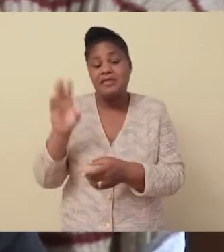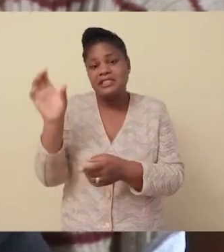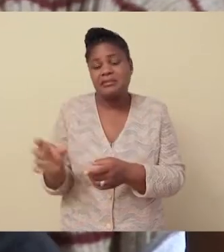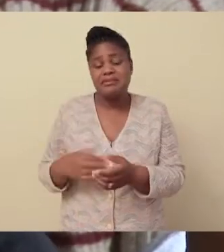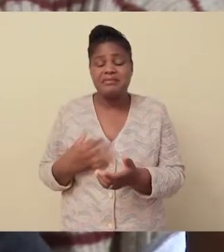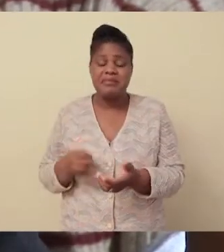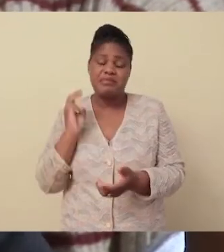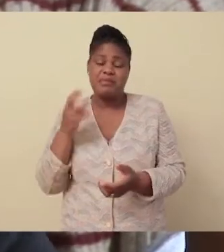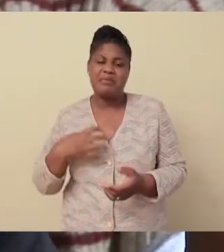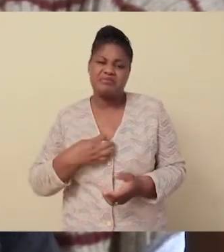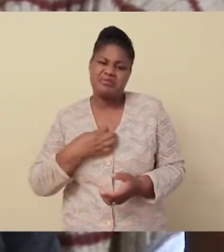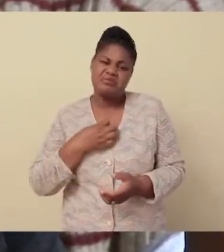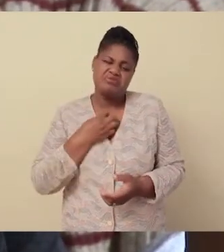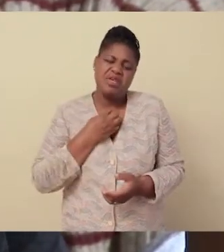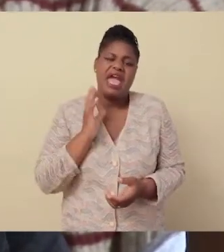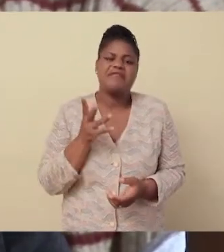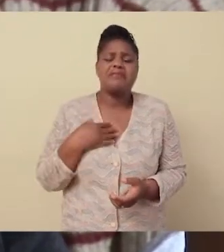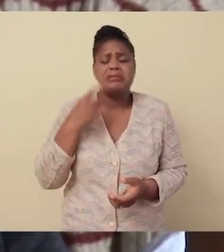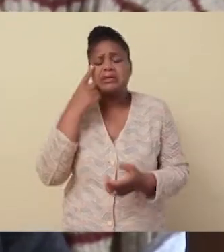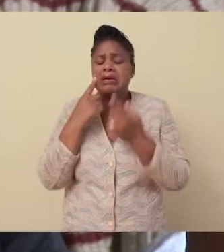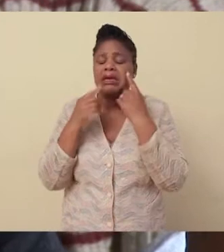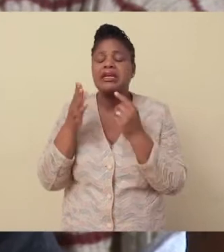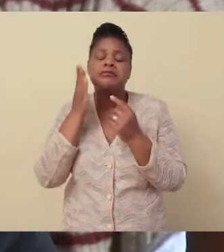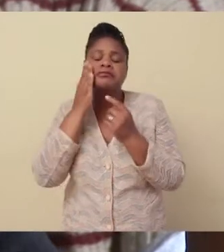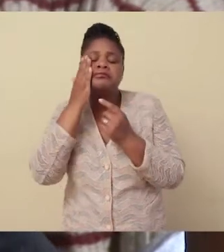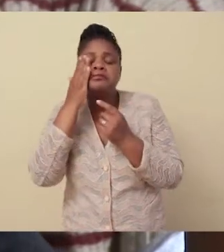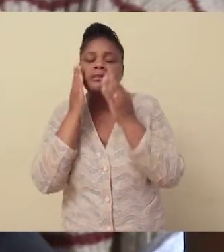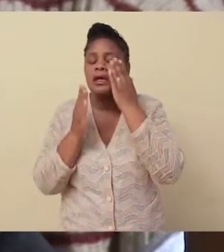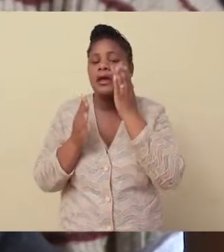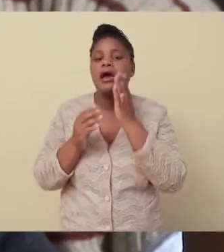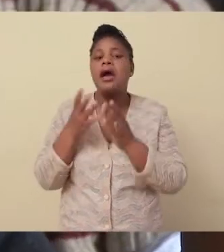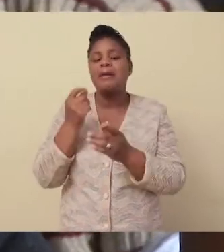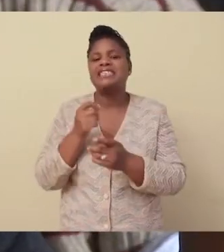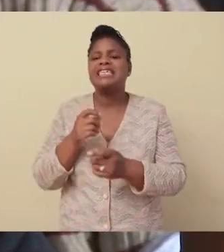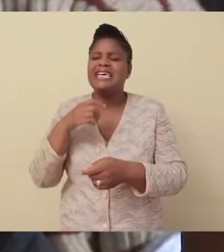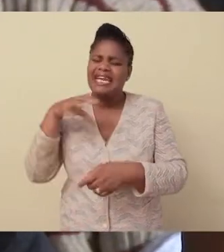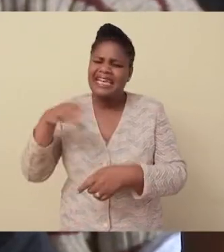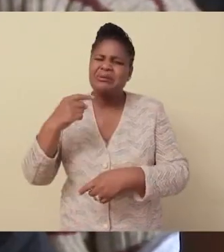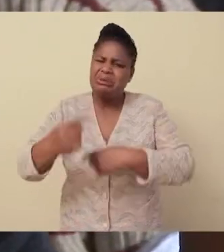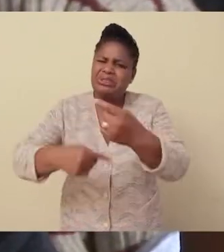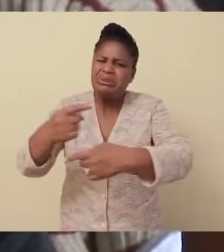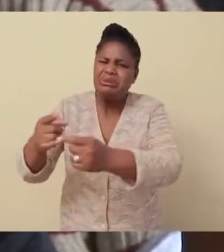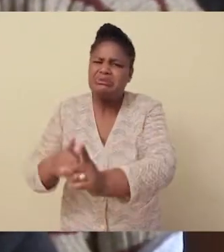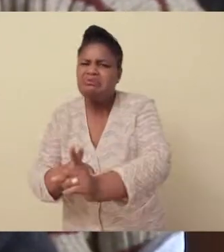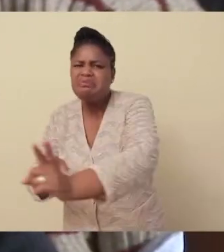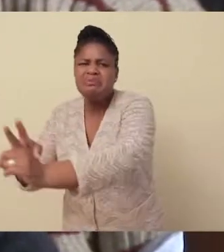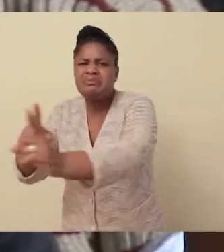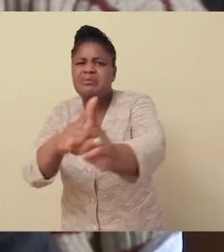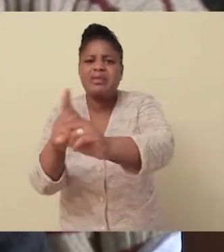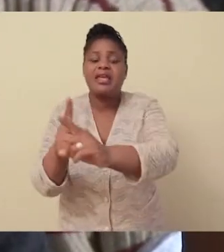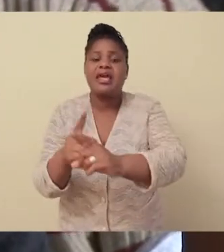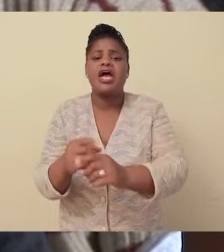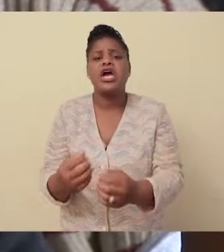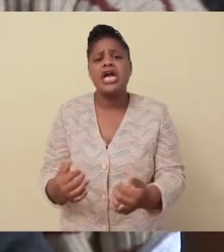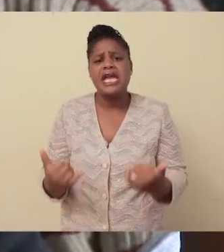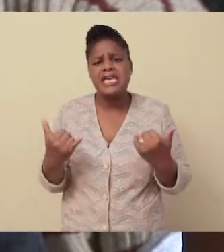ushamwari ngakuve pekugumira. Kana takadzidza tose hongu, asi ticharamba tongotevererana here. Hazvichagoni. Dzimba mbiri